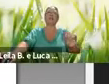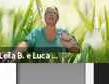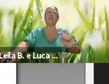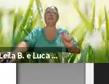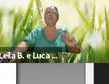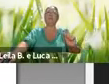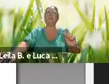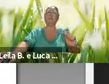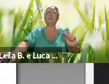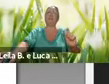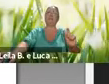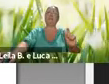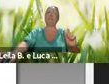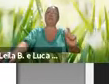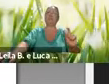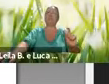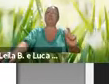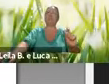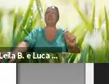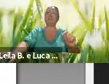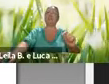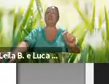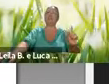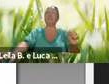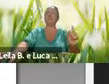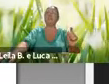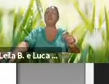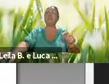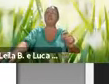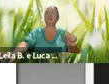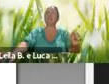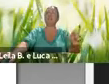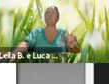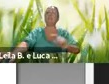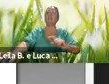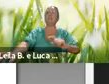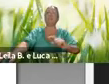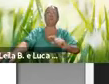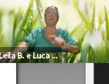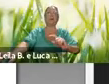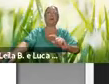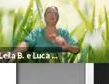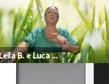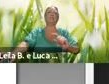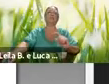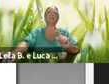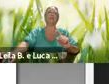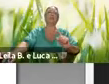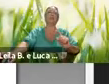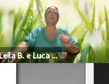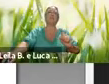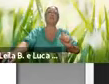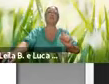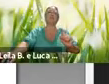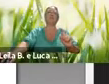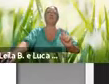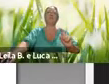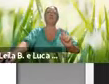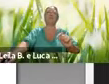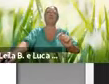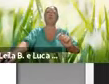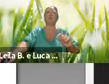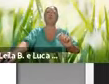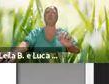che determinano le vibrazioni creative e il pensiero, del pensiero o della parola.